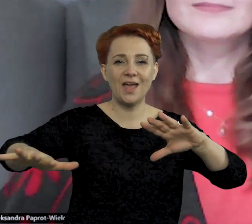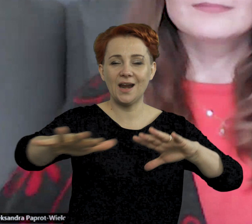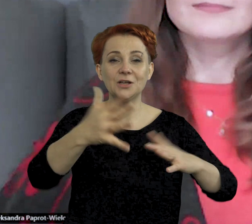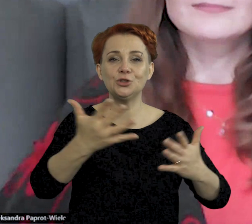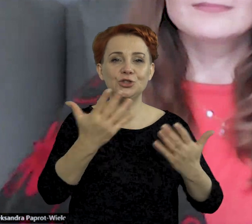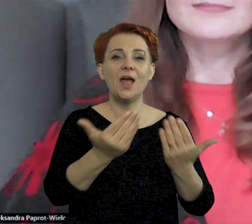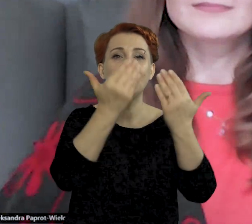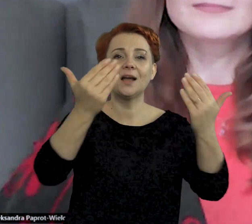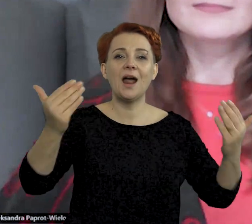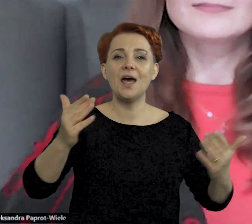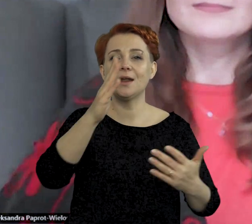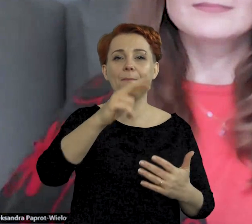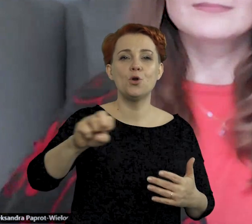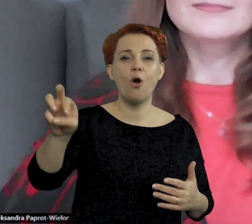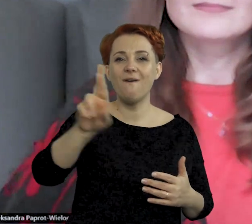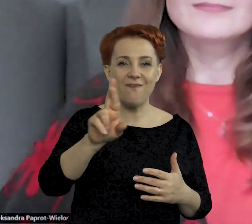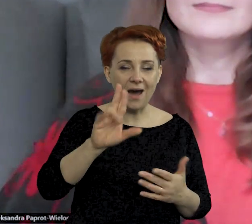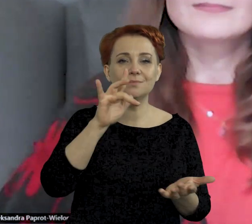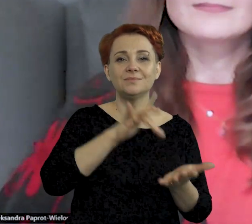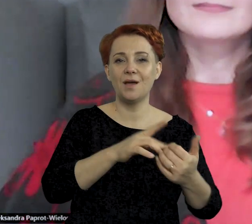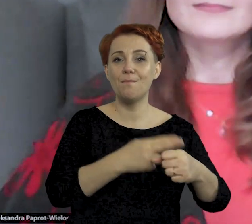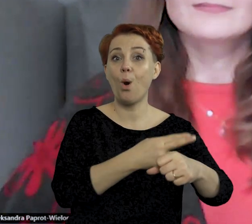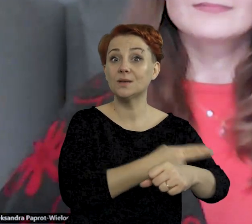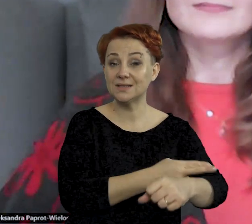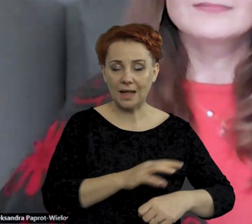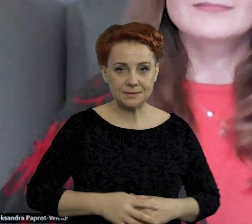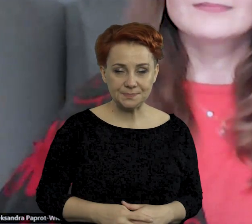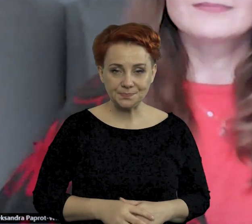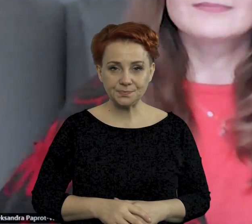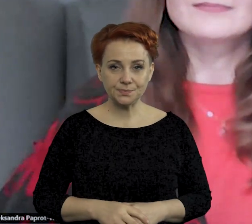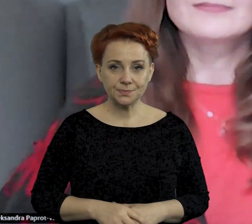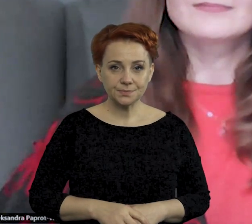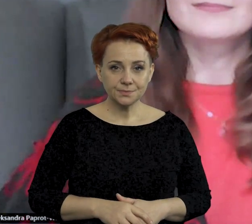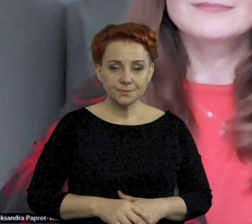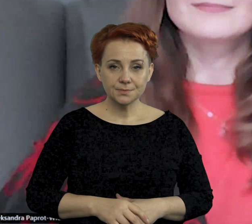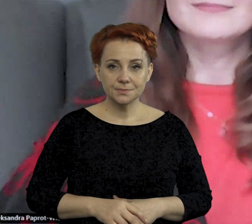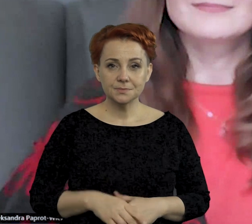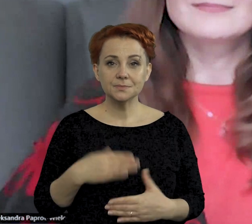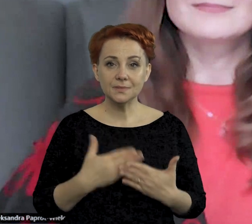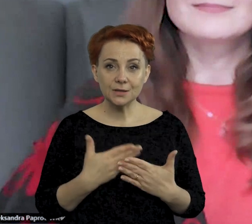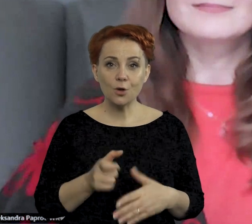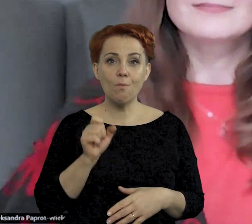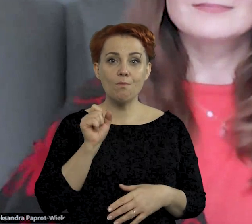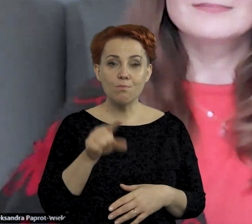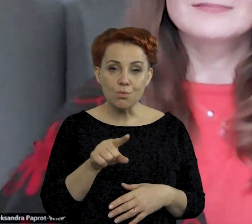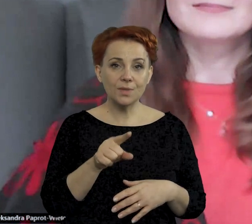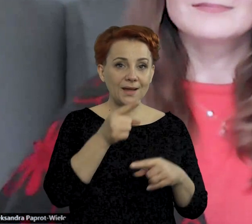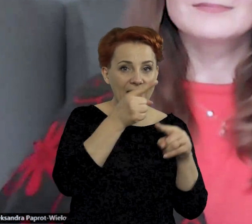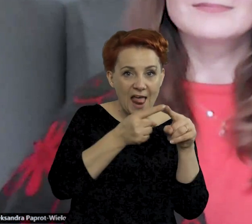w Galerii Browar w Poznaniu. Więc mamy takie momenty przechodzenia